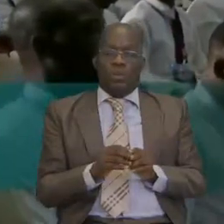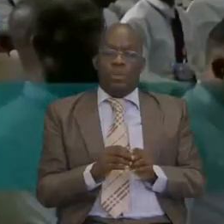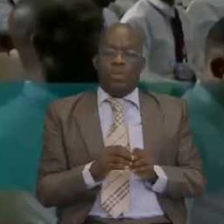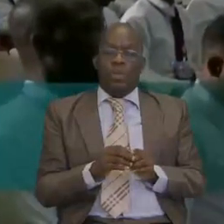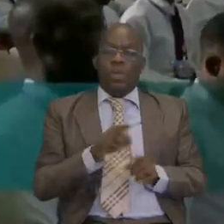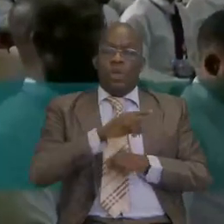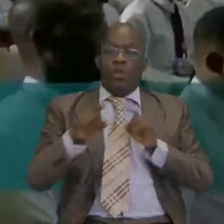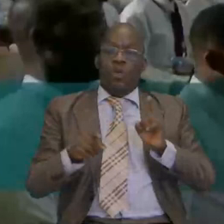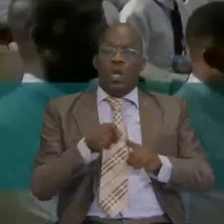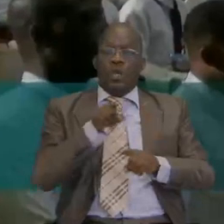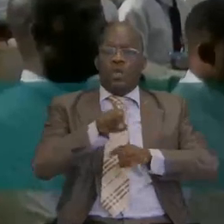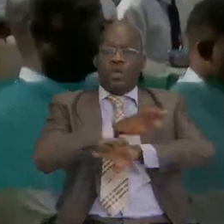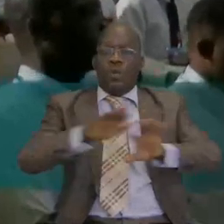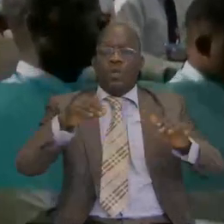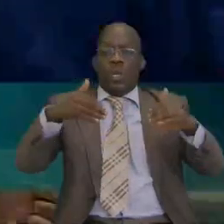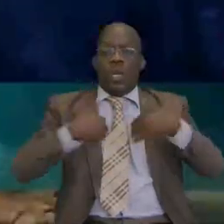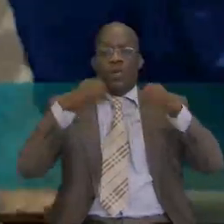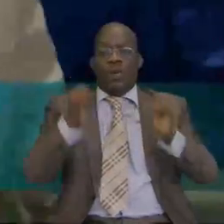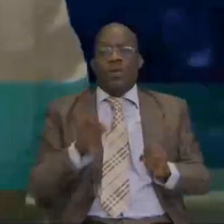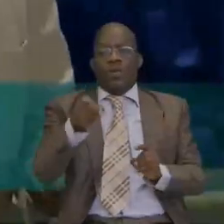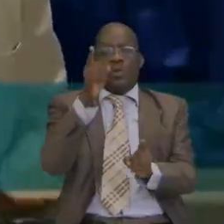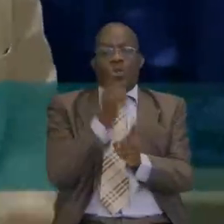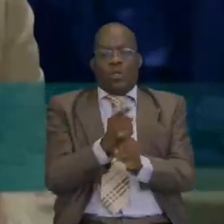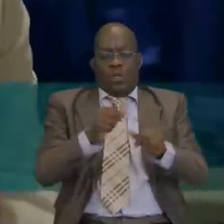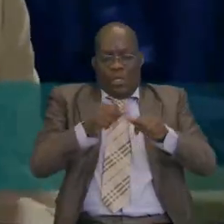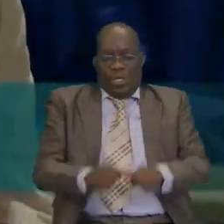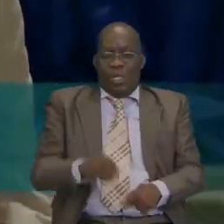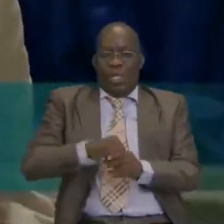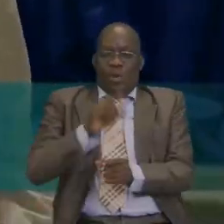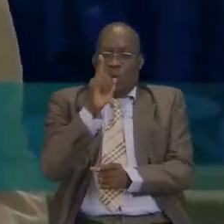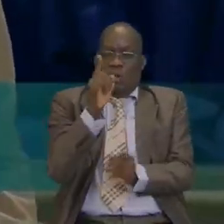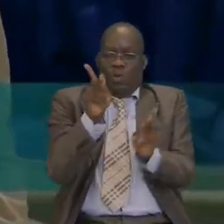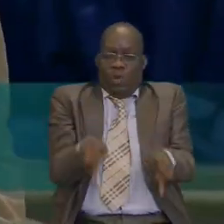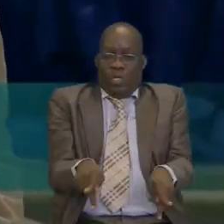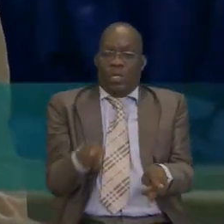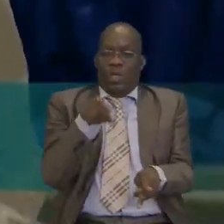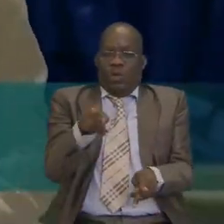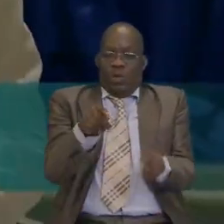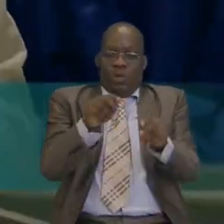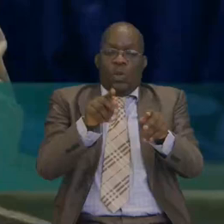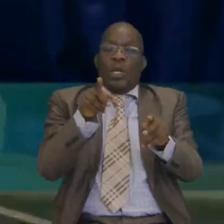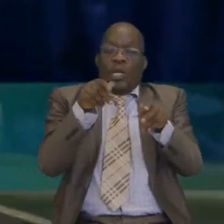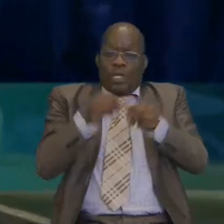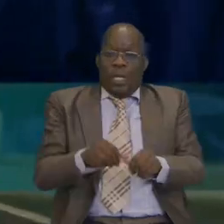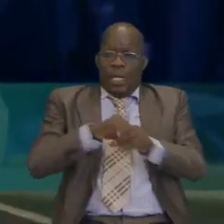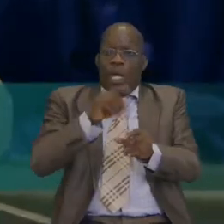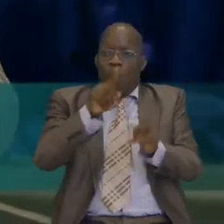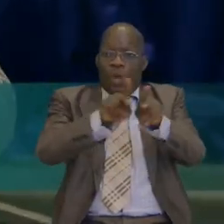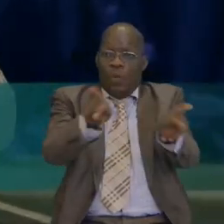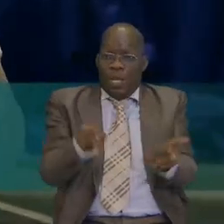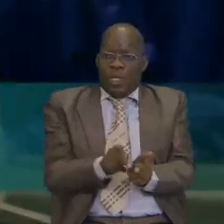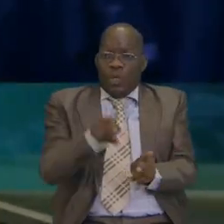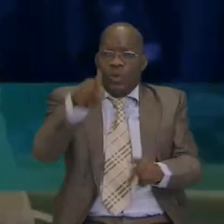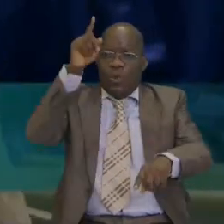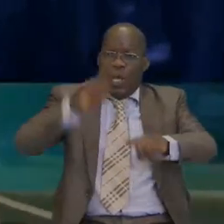Quand tu n'as pas de puissance, tu vas rester en un lieu. Quand tu n'as pas de puissance, on reste dans un lieu. Tu